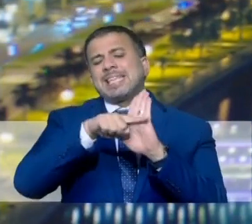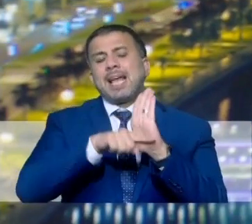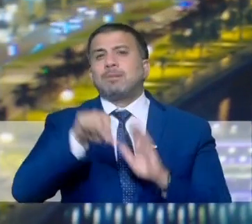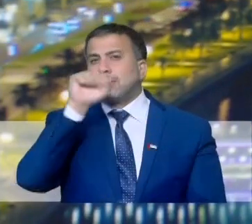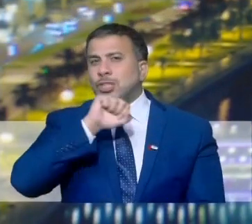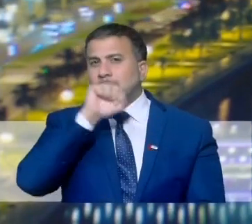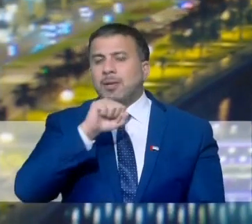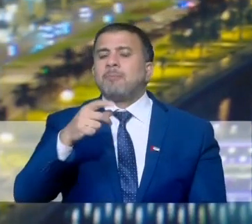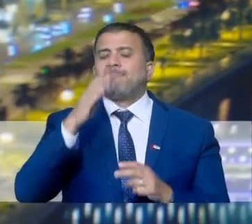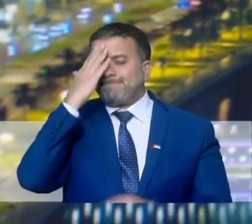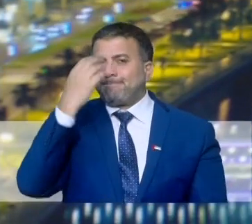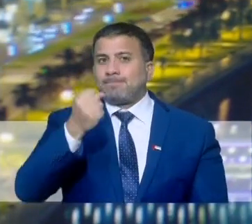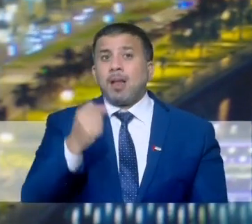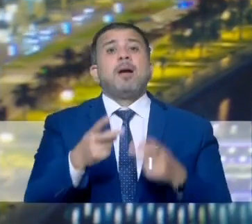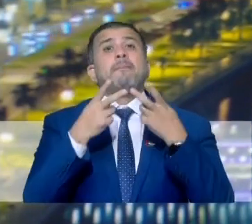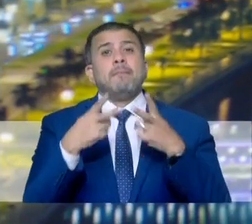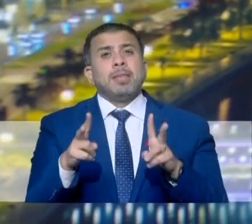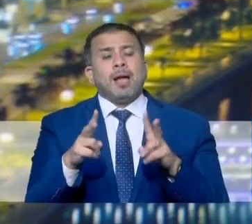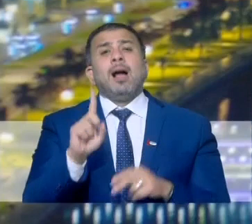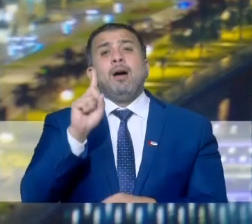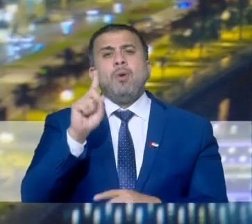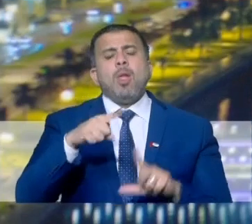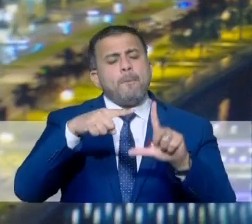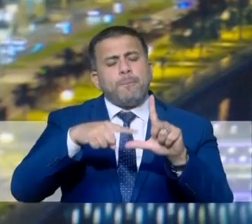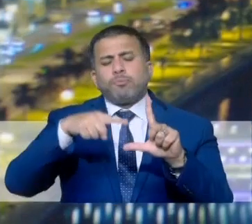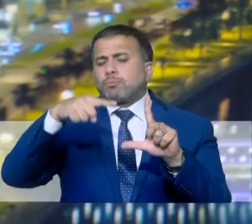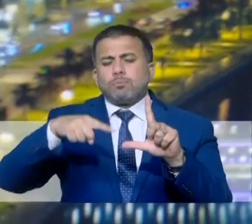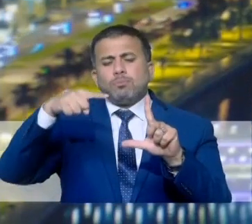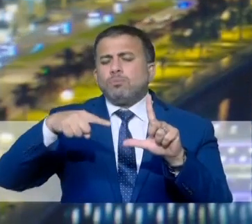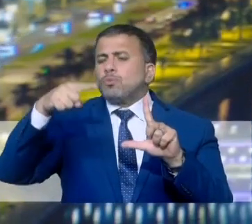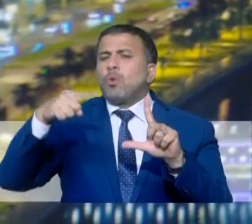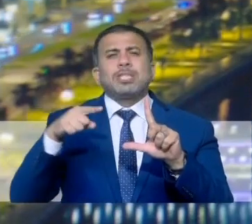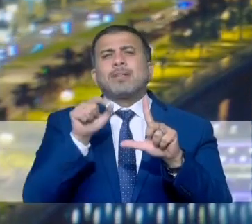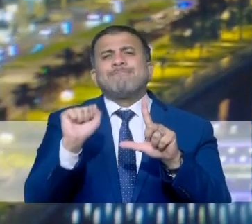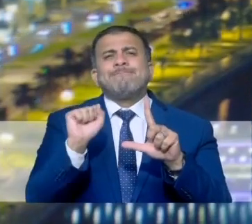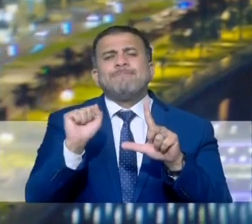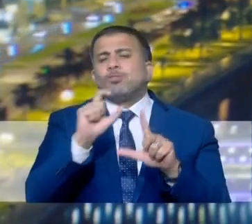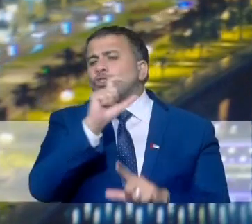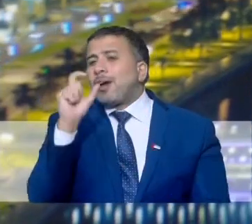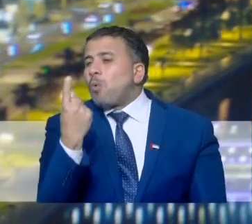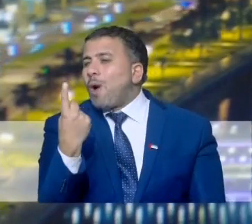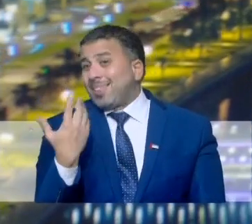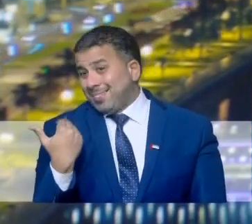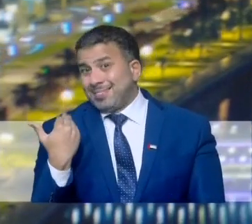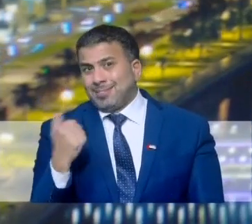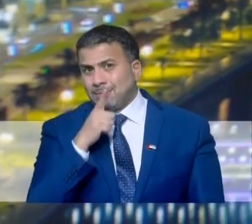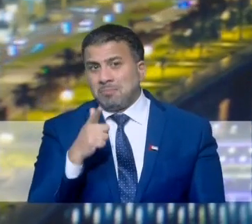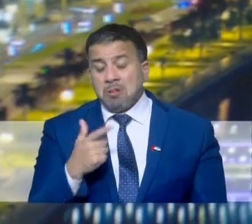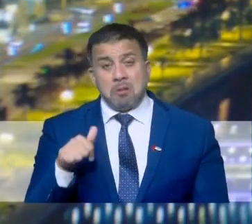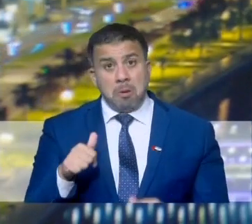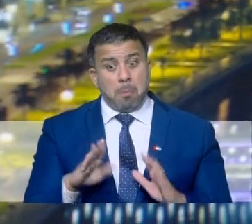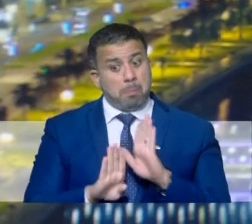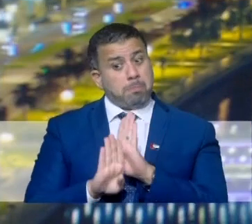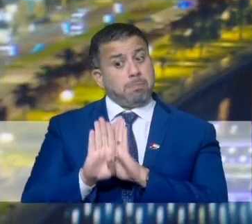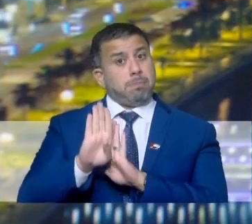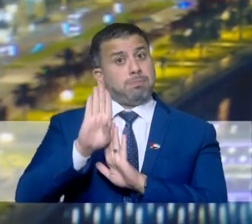بالشارقة. مرحبا بك. بداية، ما هي المؤشرات التي تعكسها نتائج يناير من العام الجاري من حيث الانتعاش